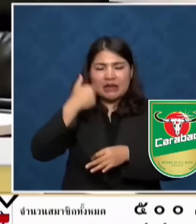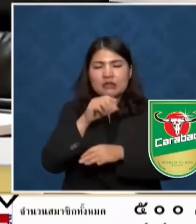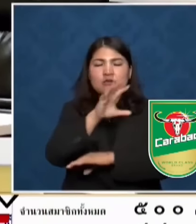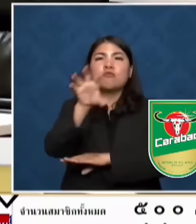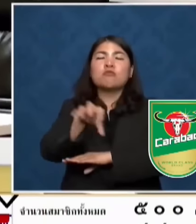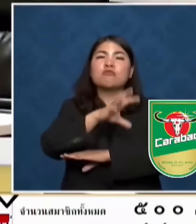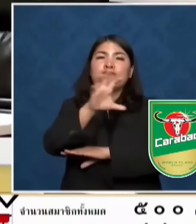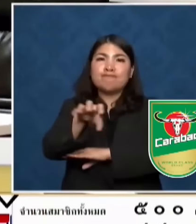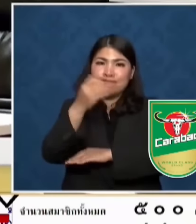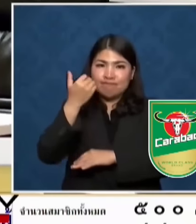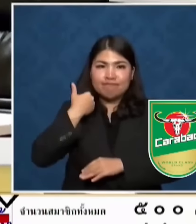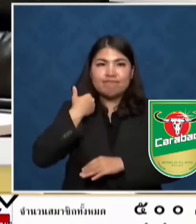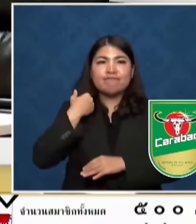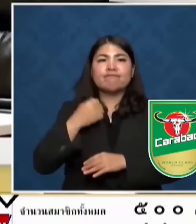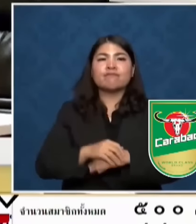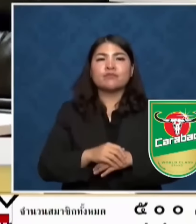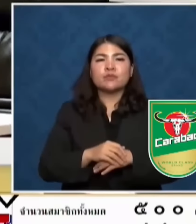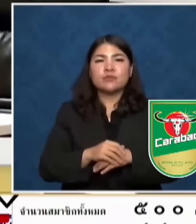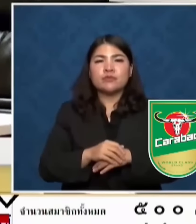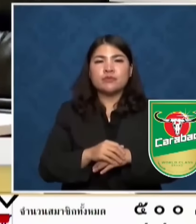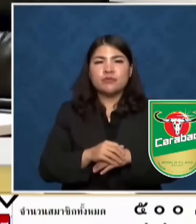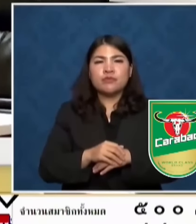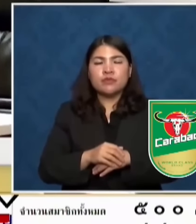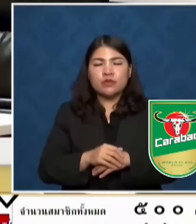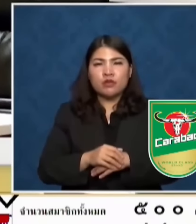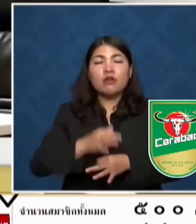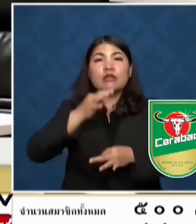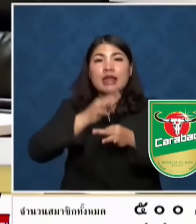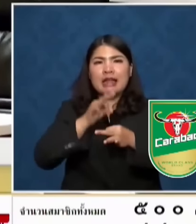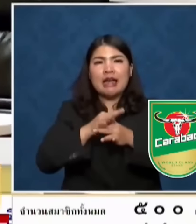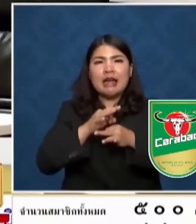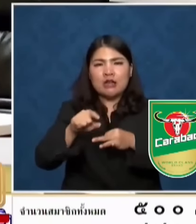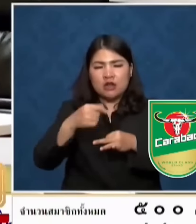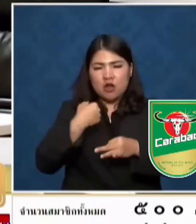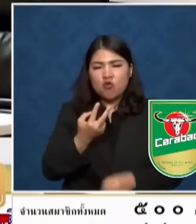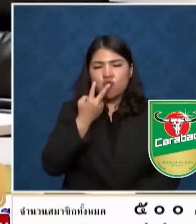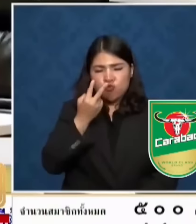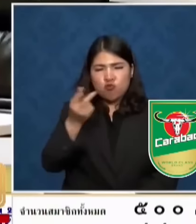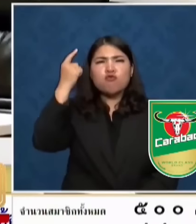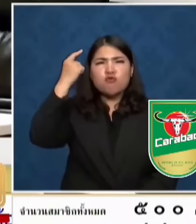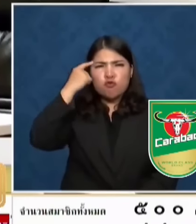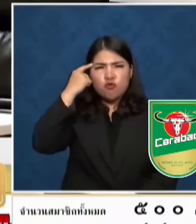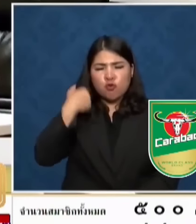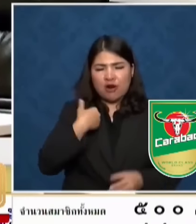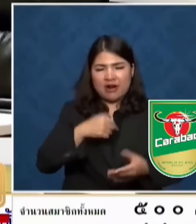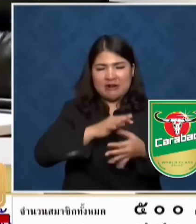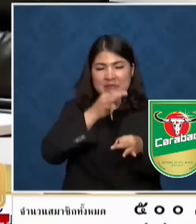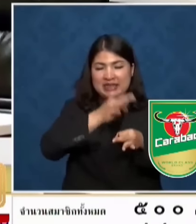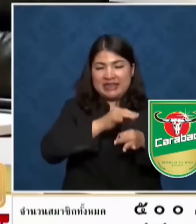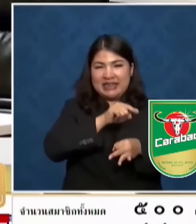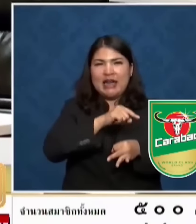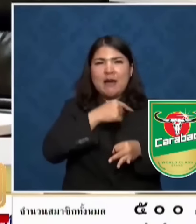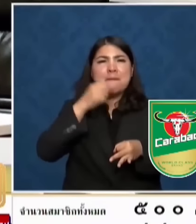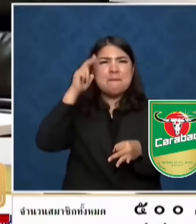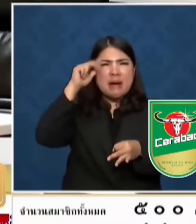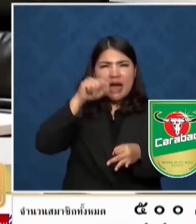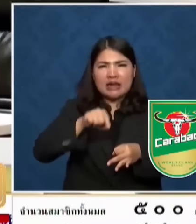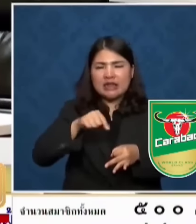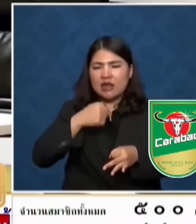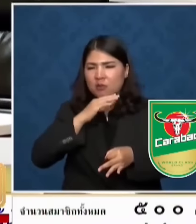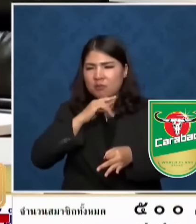หลอกลวงซึ่งธนาคารเองก็ยอมรับนะคะว่าพวกเขาดูออกว่าบัญชีไหนเป็นบัญชีม้า